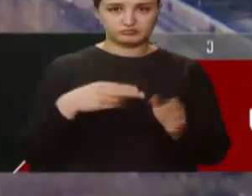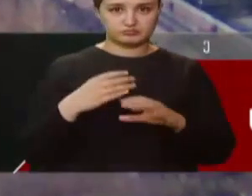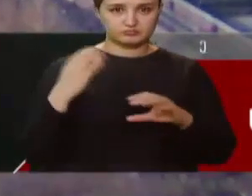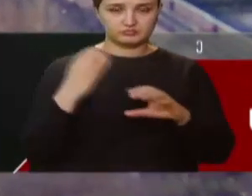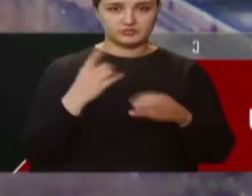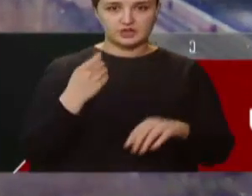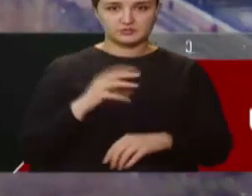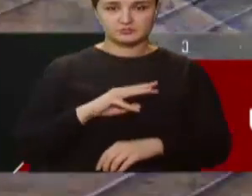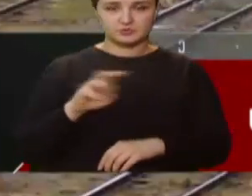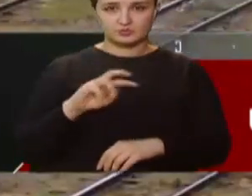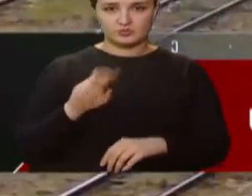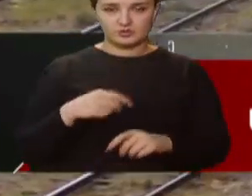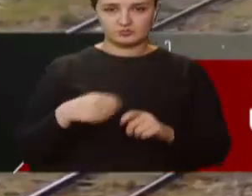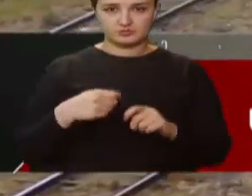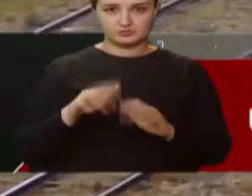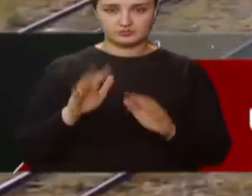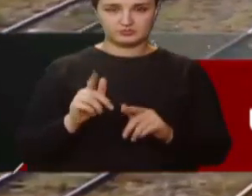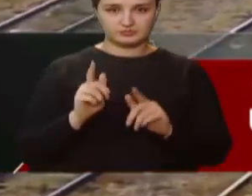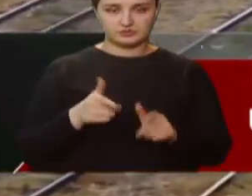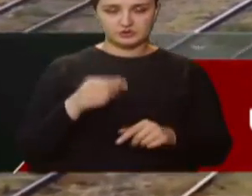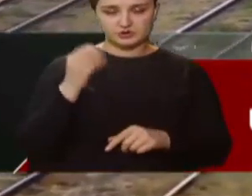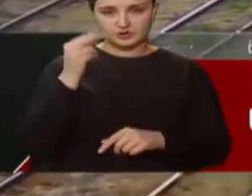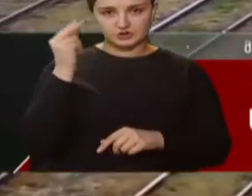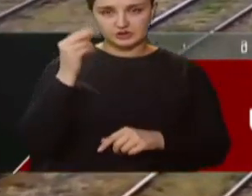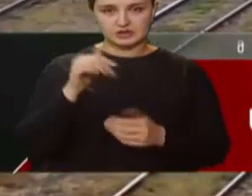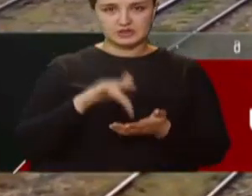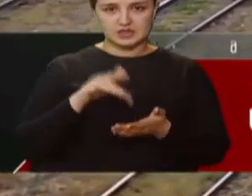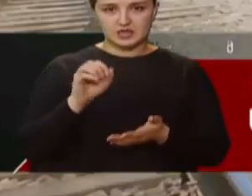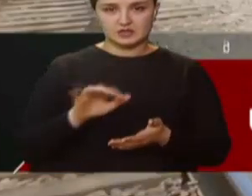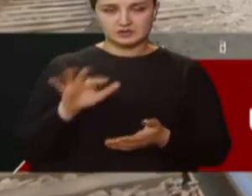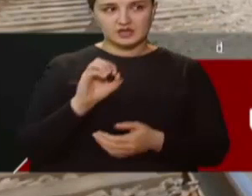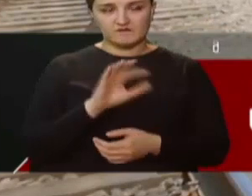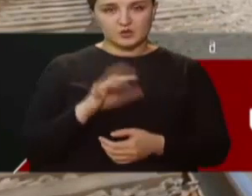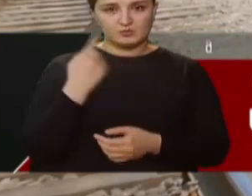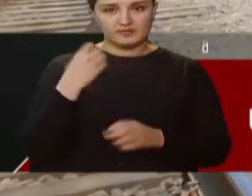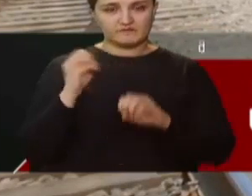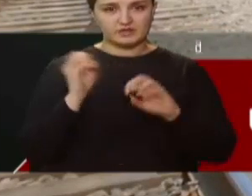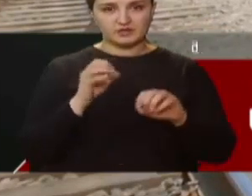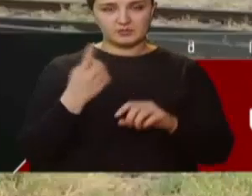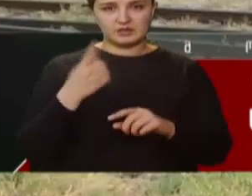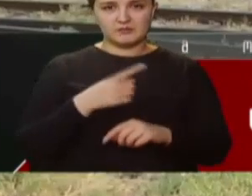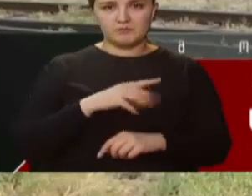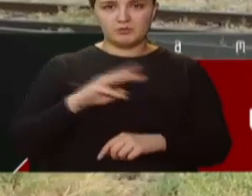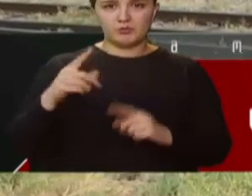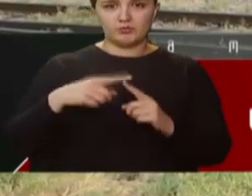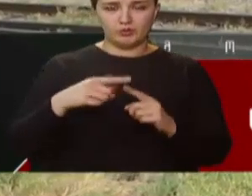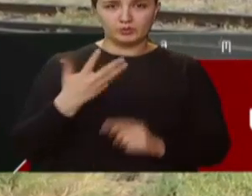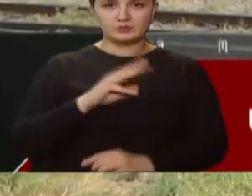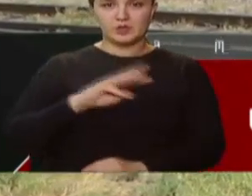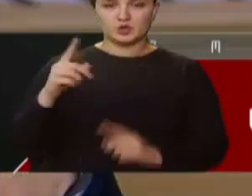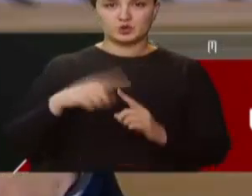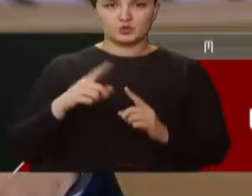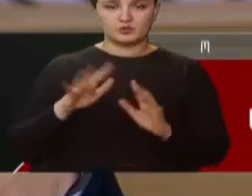მილიონი დოლარის ინვესტიციები ჩადოს, რაც ჩინეთიდან და ცენტრალური აზიიდან ევროპაში ტვირთების გადატანას მილიონი ტონიდან 5 მილიონ ტონამდე